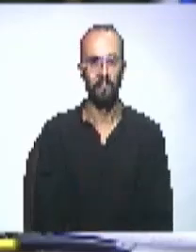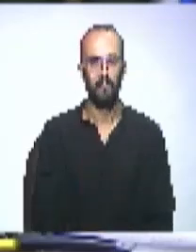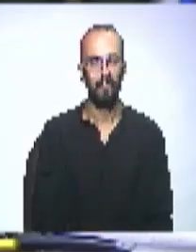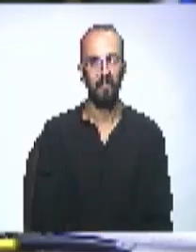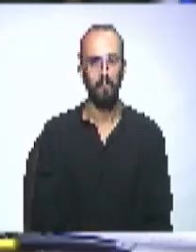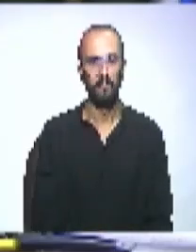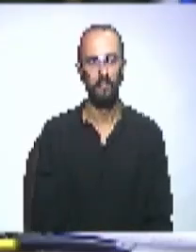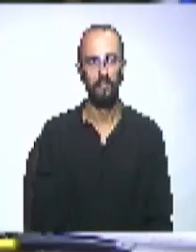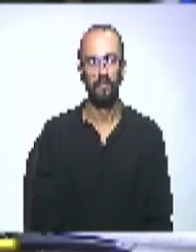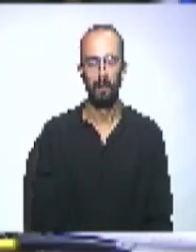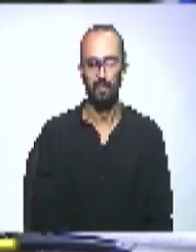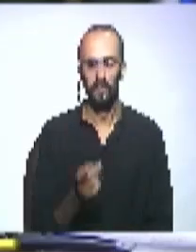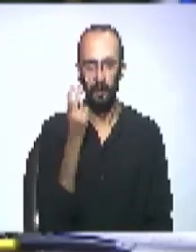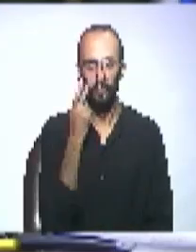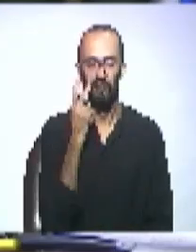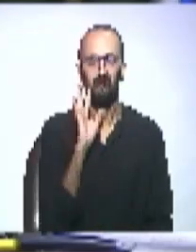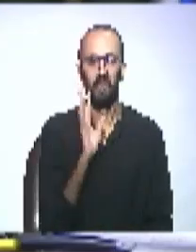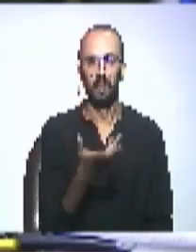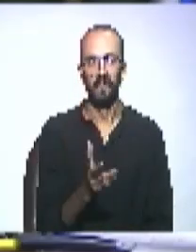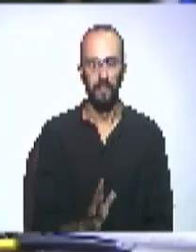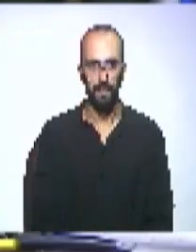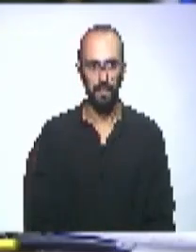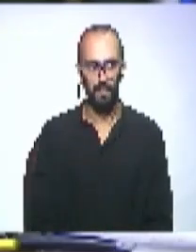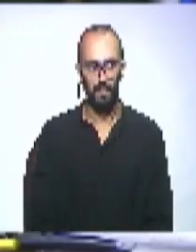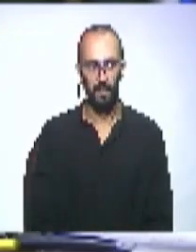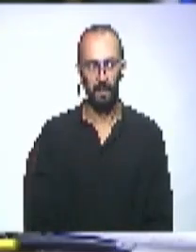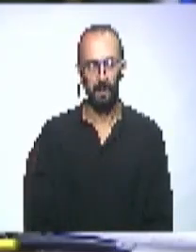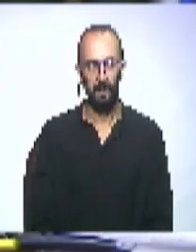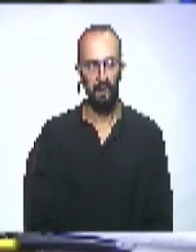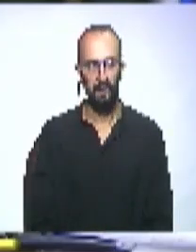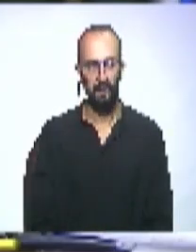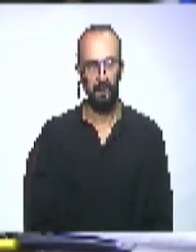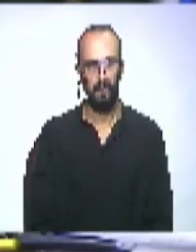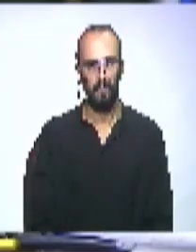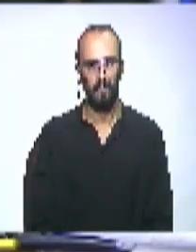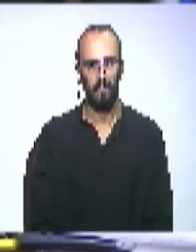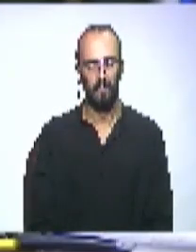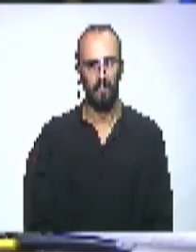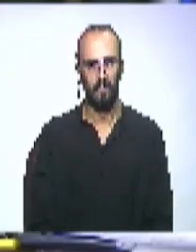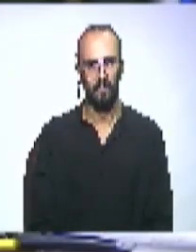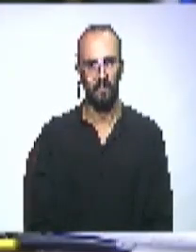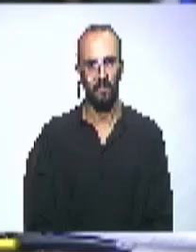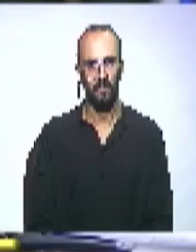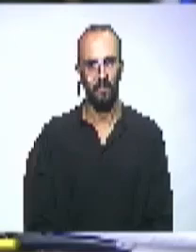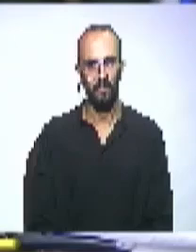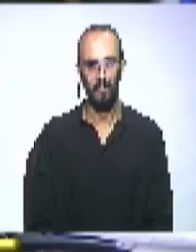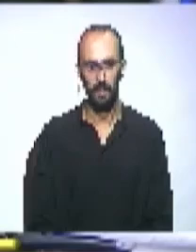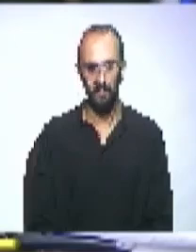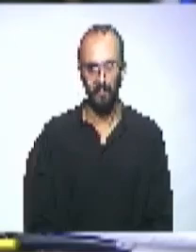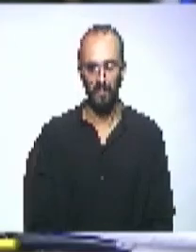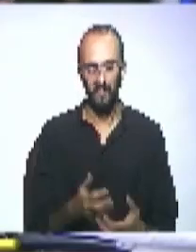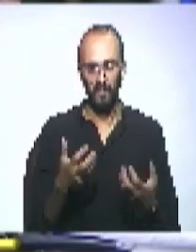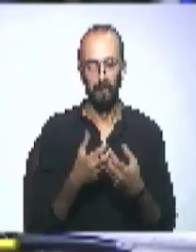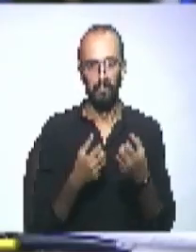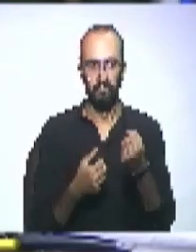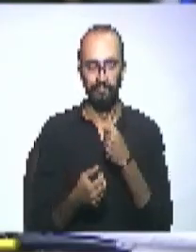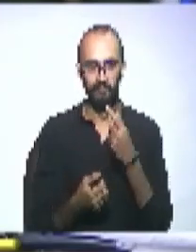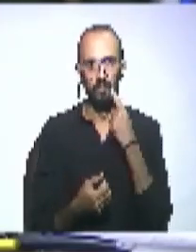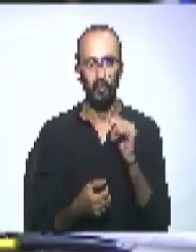امبارح، وهنشوف الوقت القصه عامله ازاي. بس هنجيب دول كده عشان نعمل حاجه كده مهمه جدا.